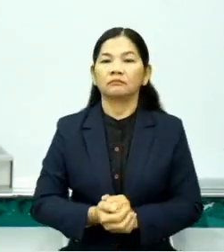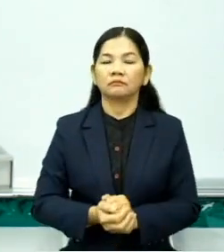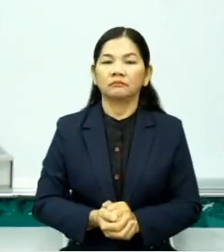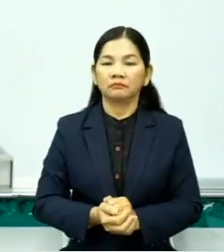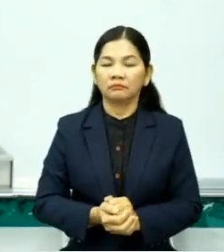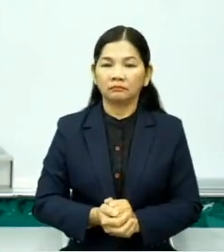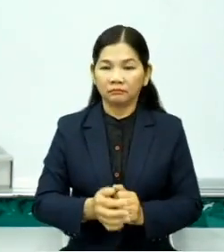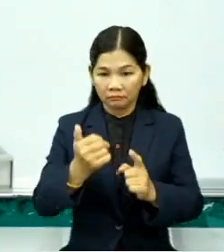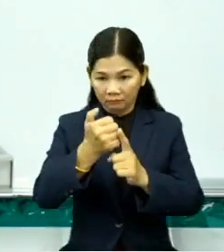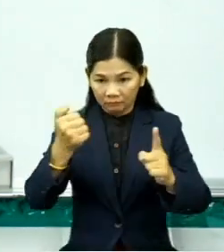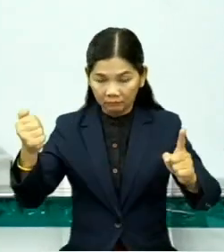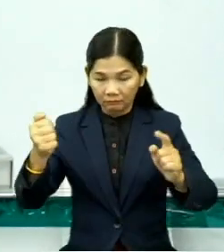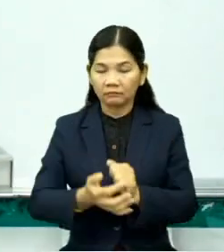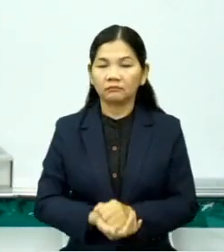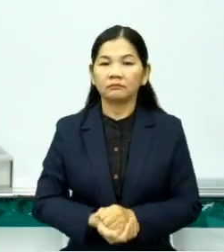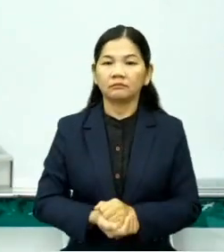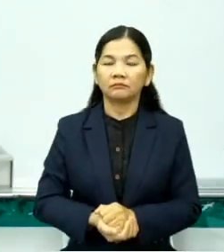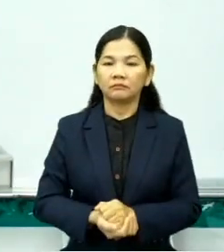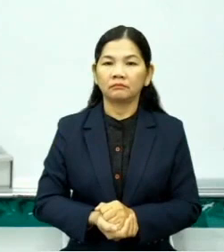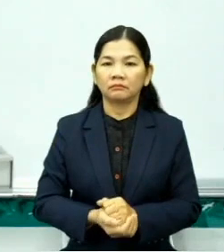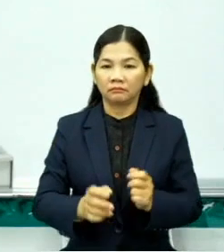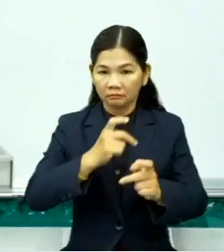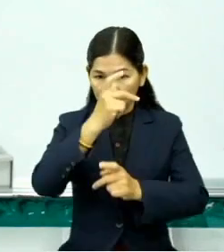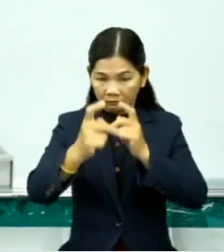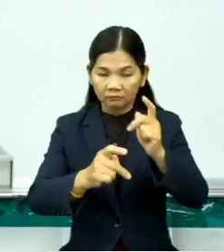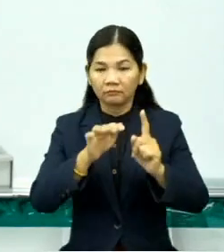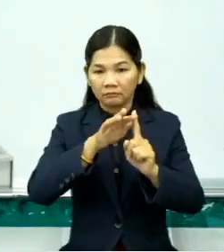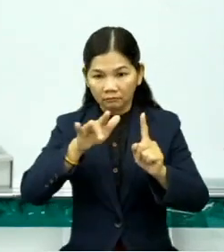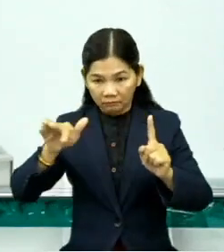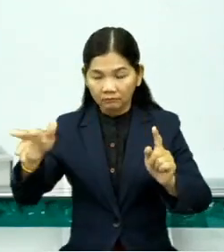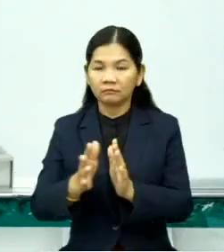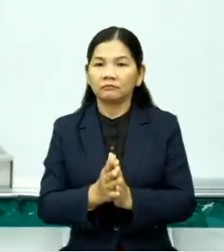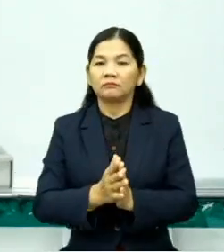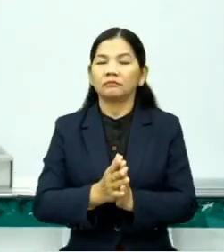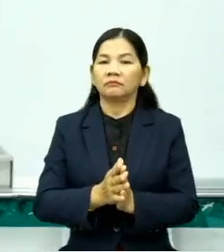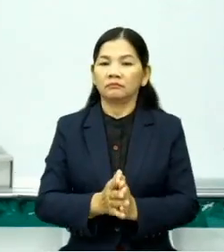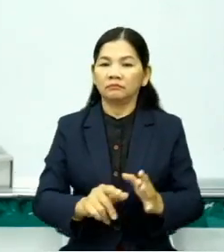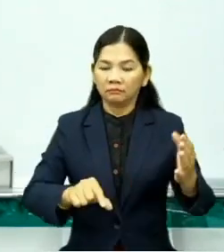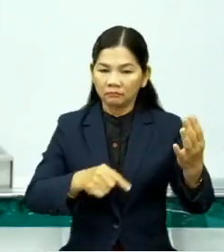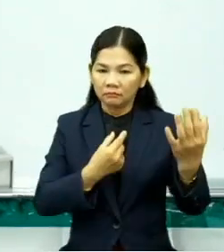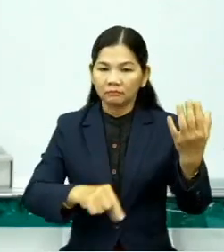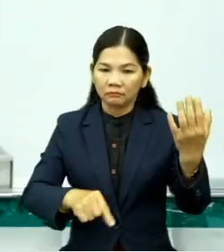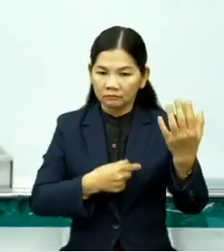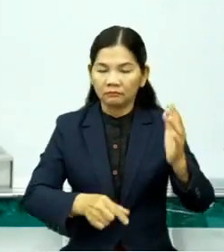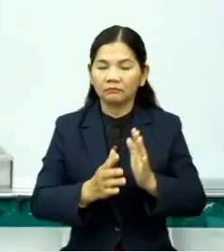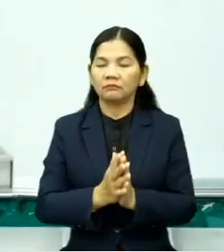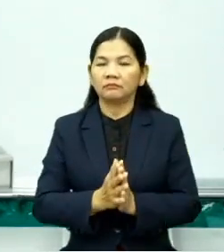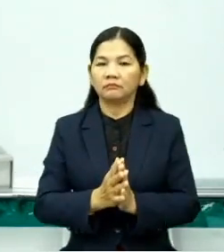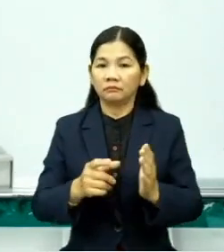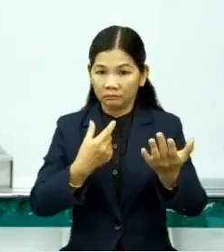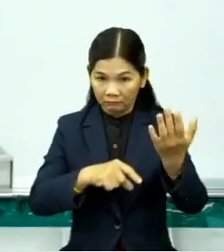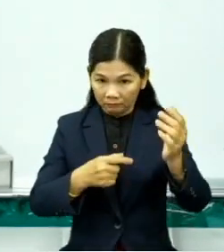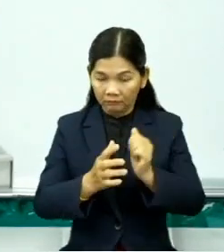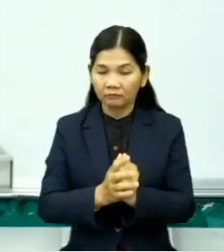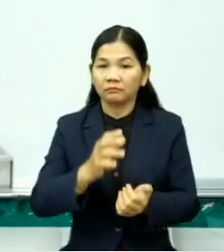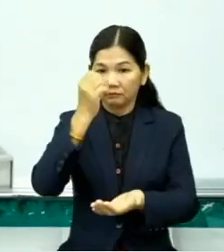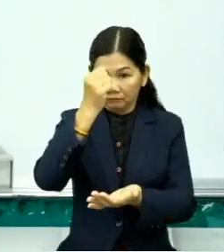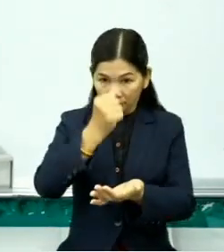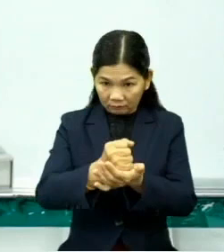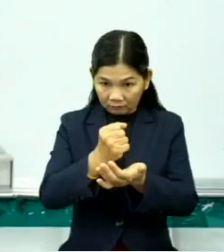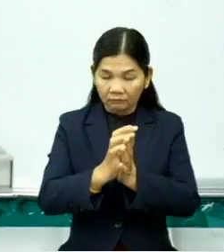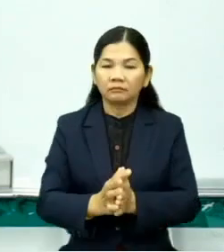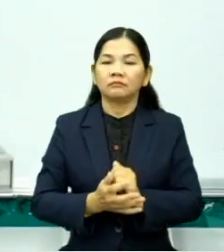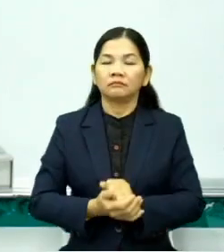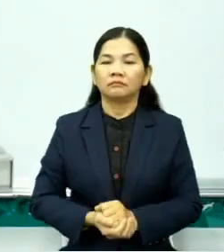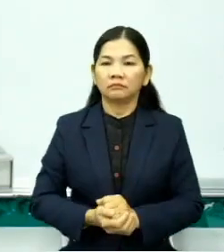ថ្នាក់ពាក្យជានាមមានន័យថាគ្រឿងភ្លេងដេញដំផ្លុំកោតចាល្អណាកូនចាឥឡូវកូន